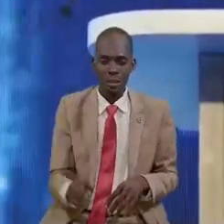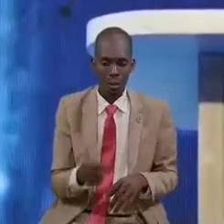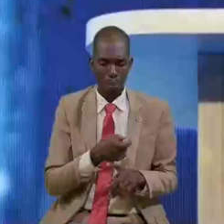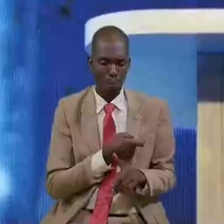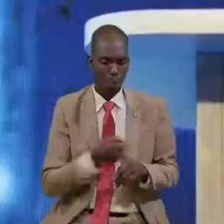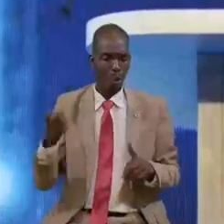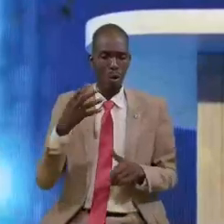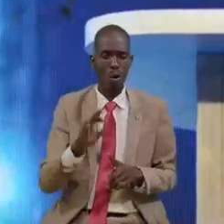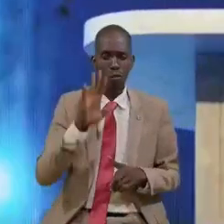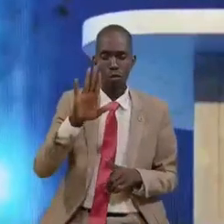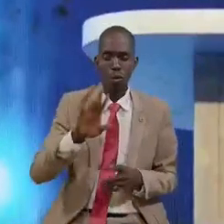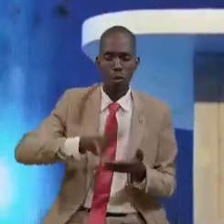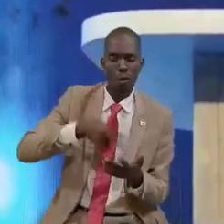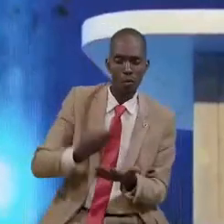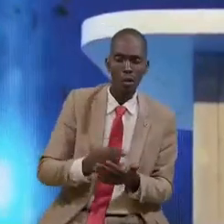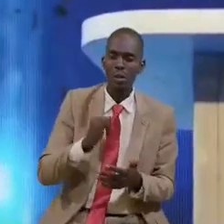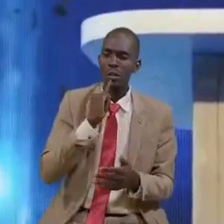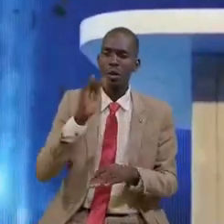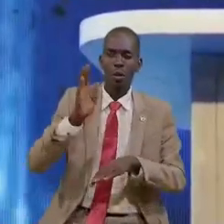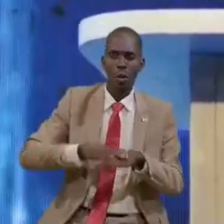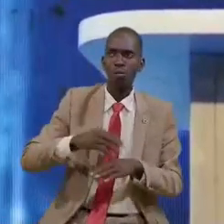sont sur votre front.